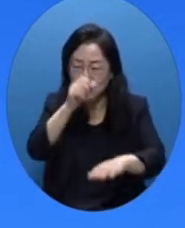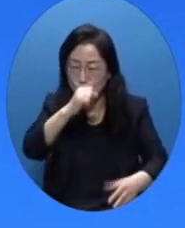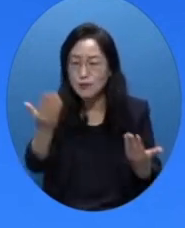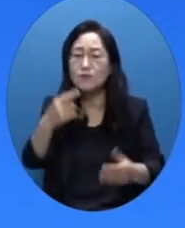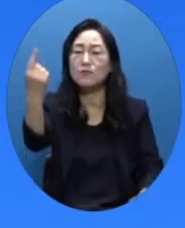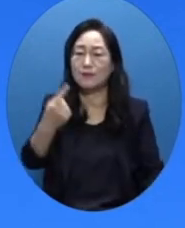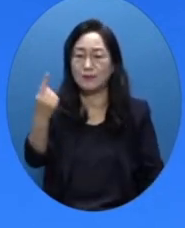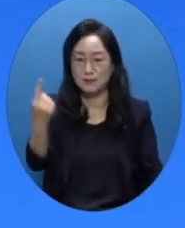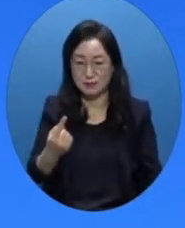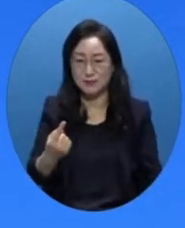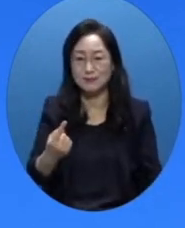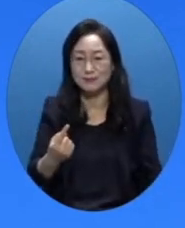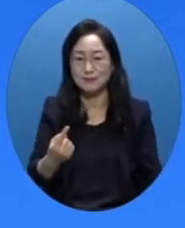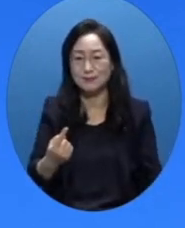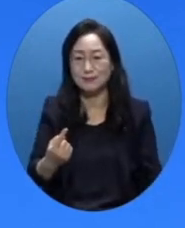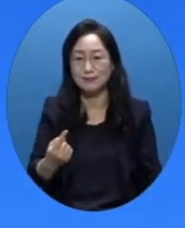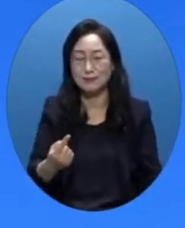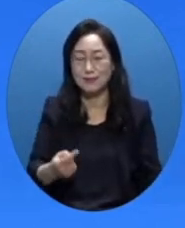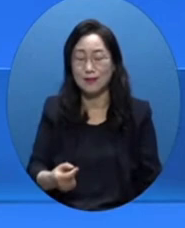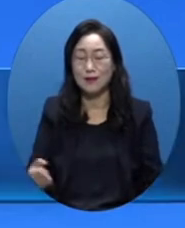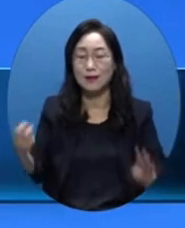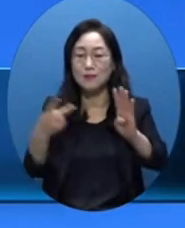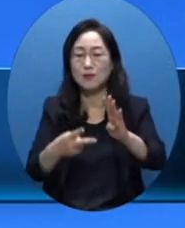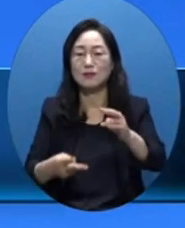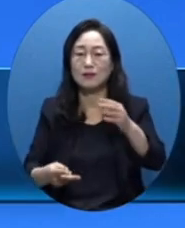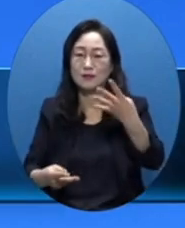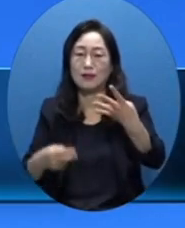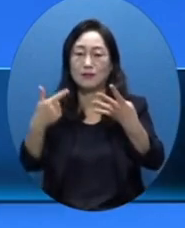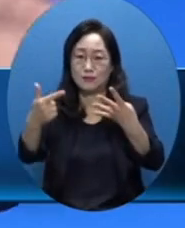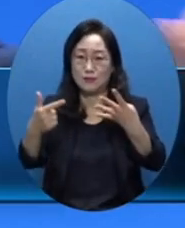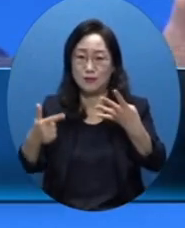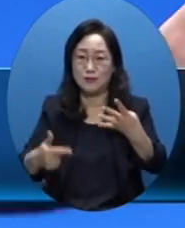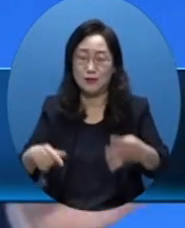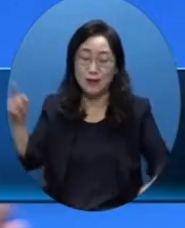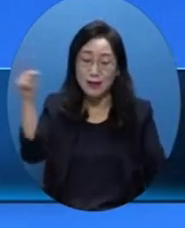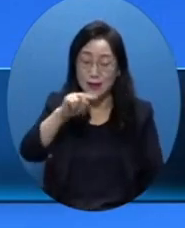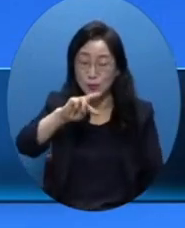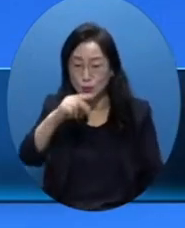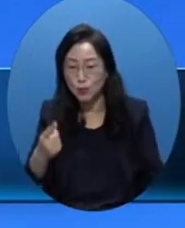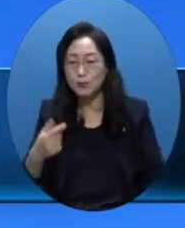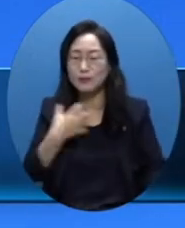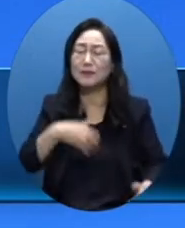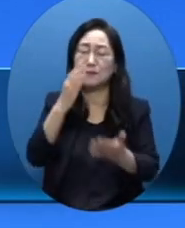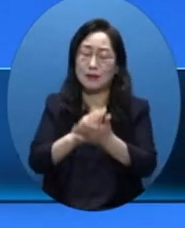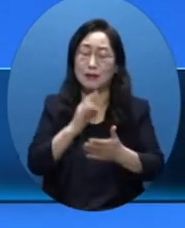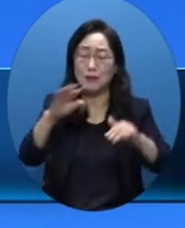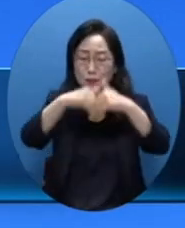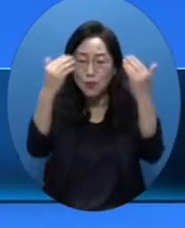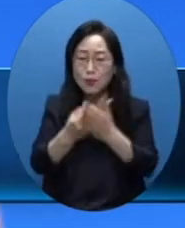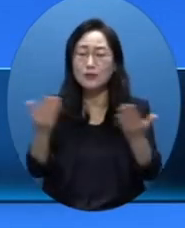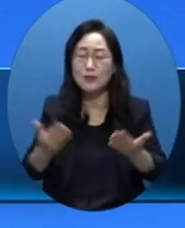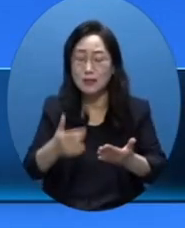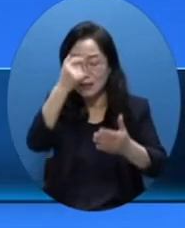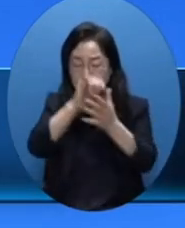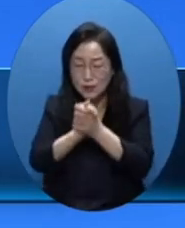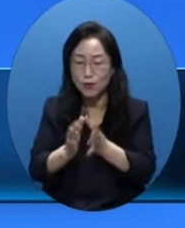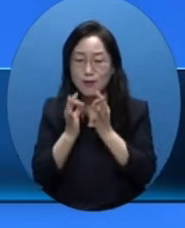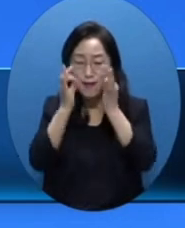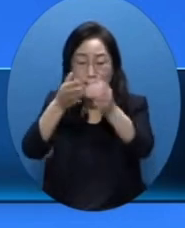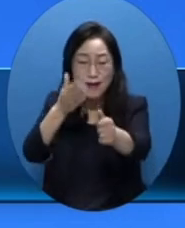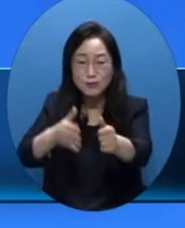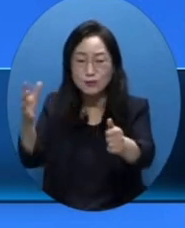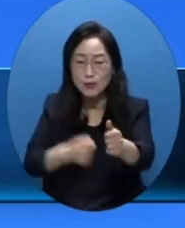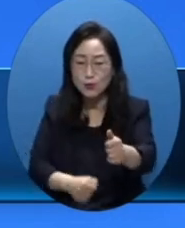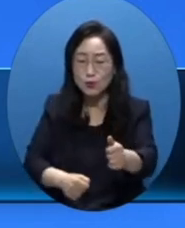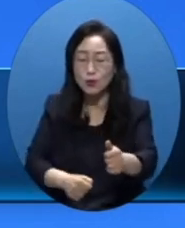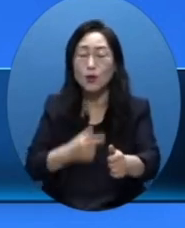것입니다. 빌립보서 4장 6절은 말씀합니다. 아무것도 염려하지 말고 다만 모든 일에 기도와 간구로 너의